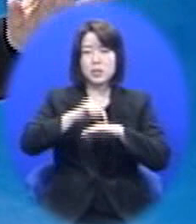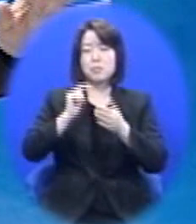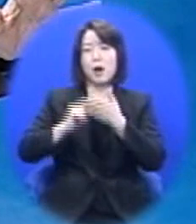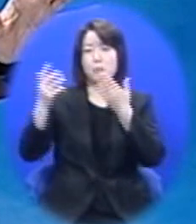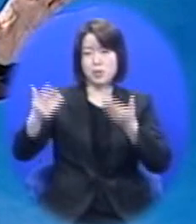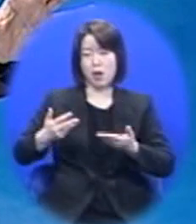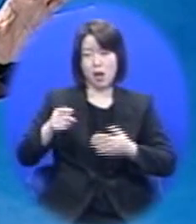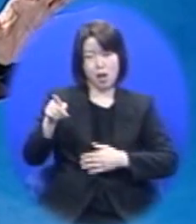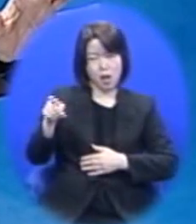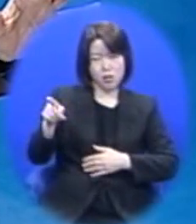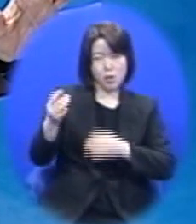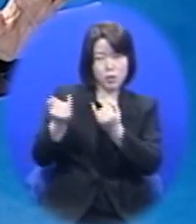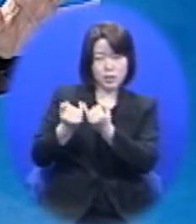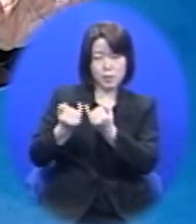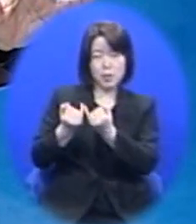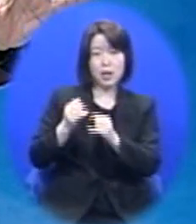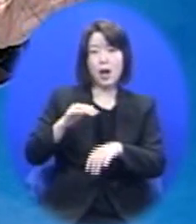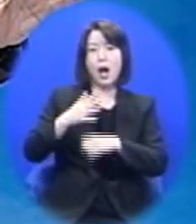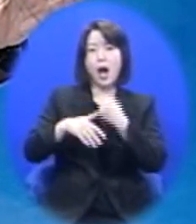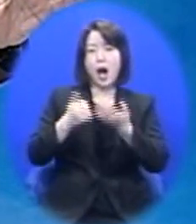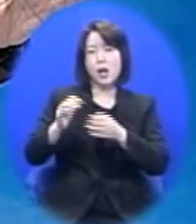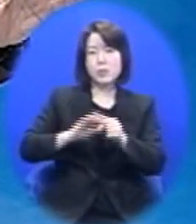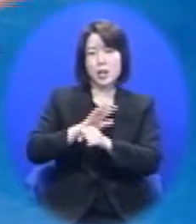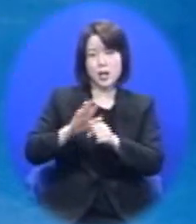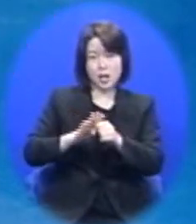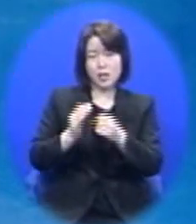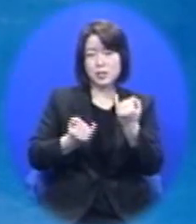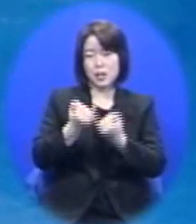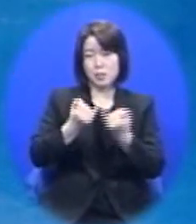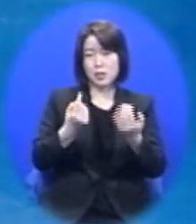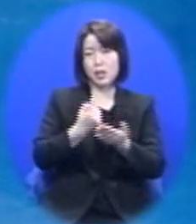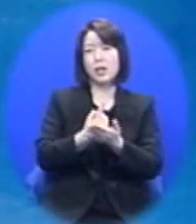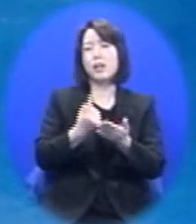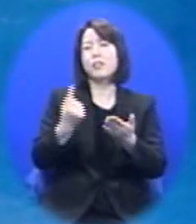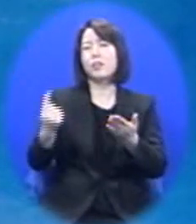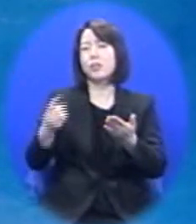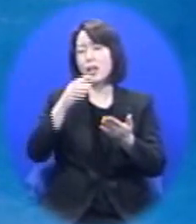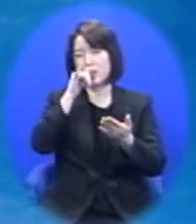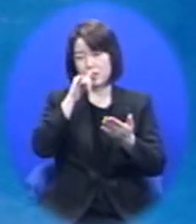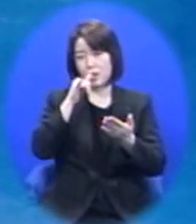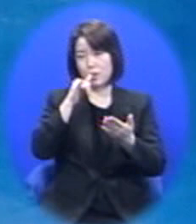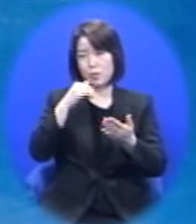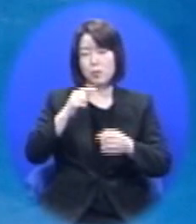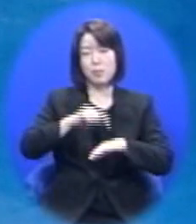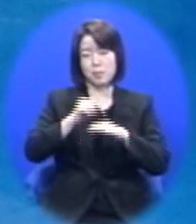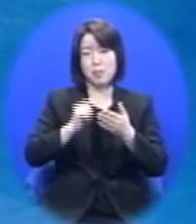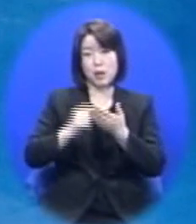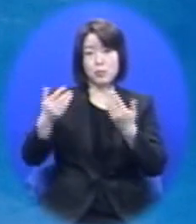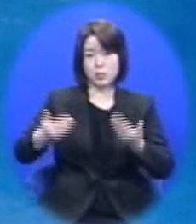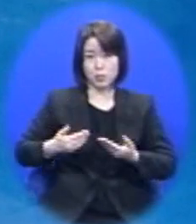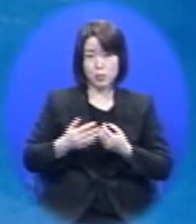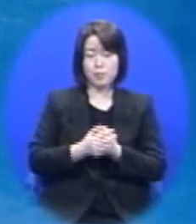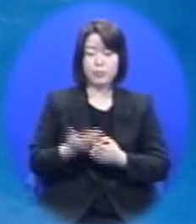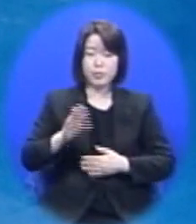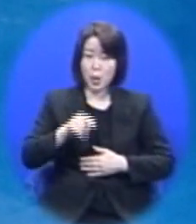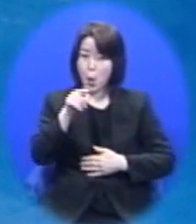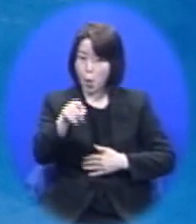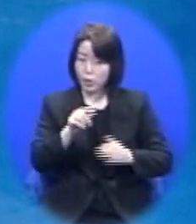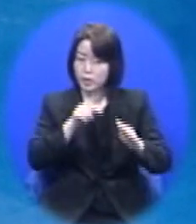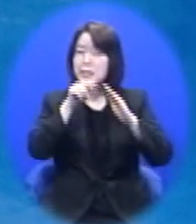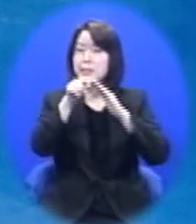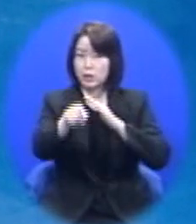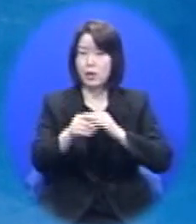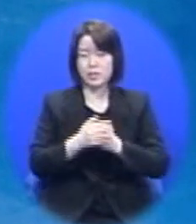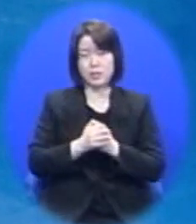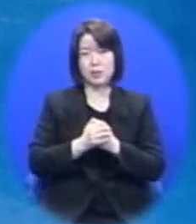하나님을 떠나 있다고 하는 이런 마음이 탁 들어요. 그래서 그가 옷 살 일이 없었음에도 옷가게를 들어갑니다.